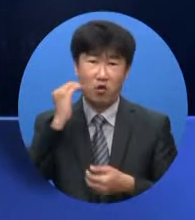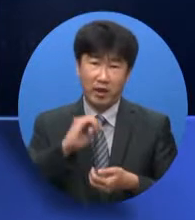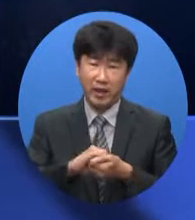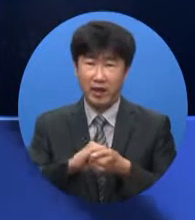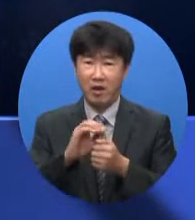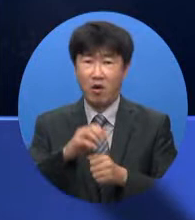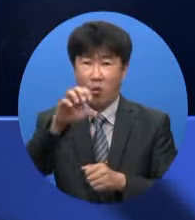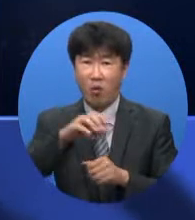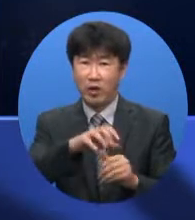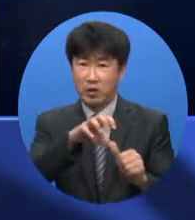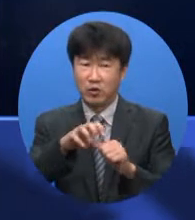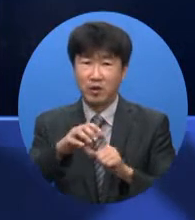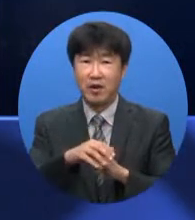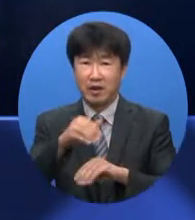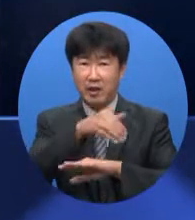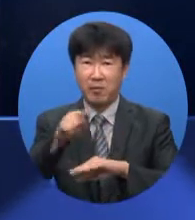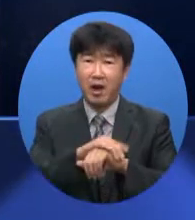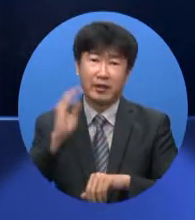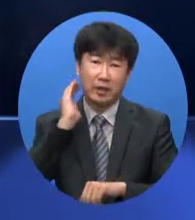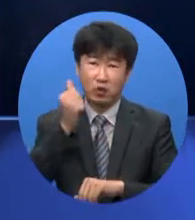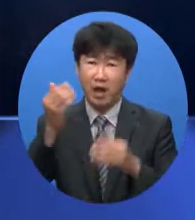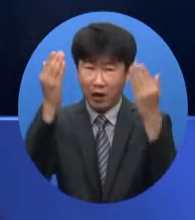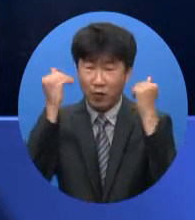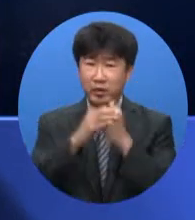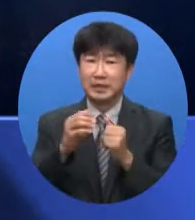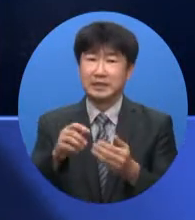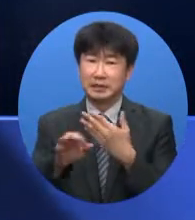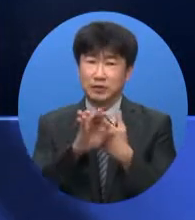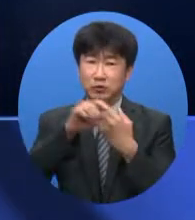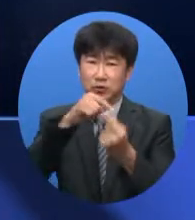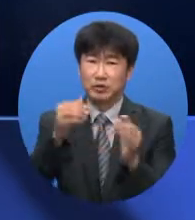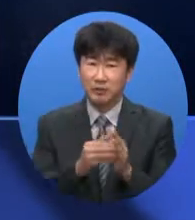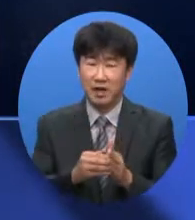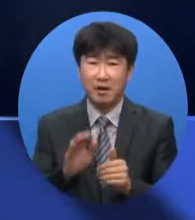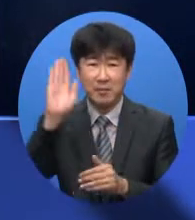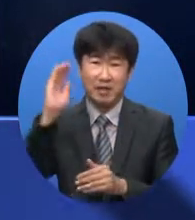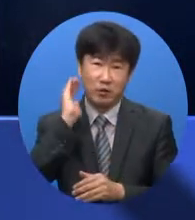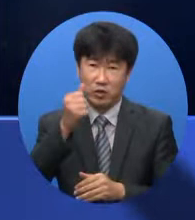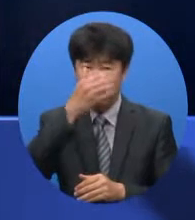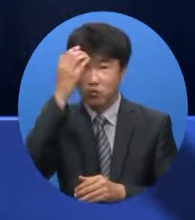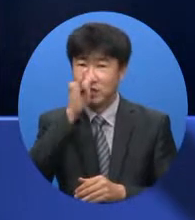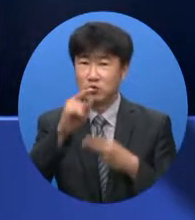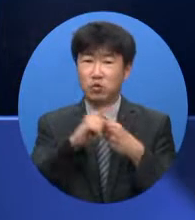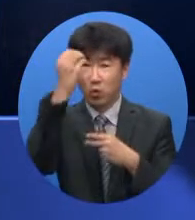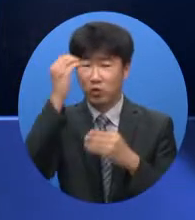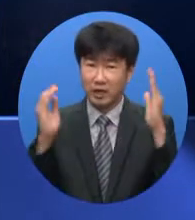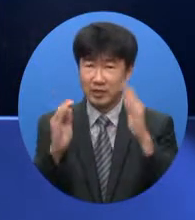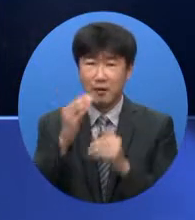합천군은 청와대 세트장 활성화 일환으로 합천 대통령학교를 시범 운영했습니다. 지난 5일에는 미래 대통령을